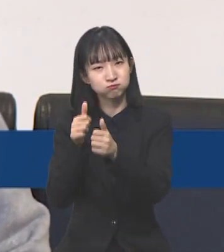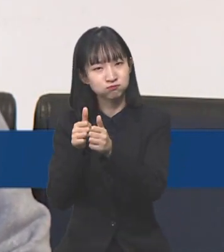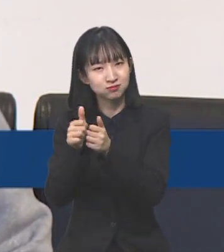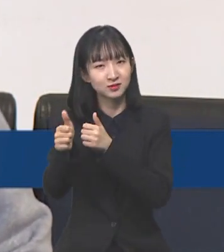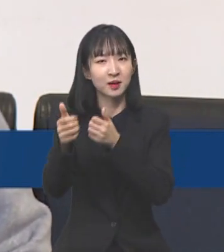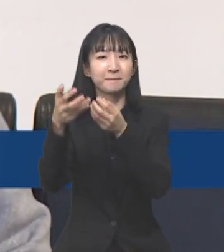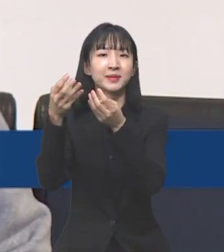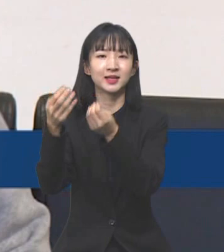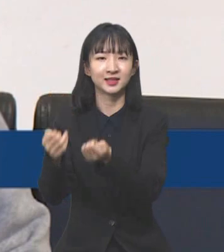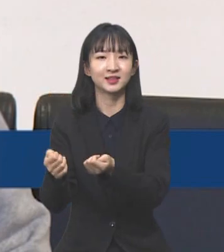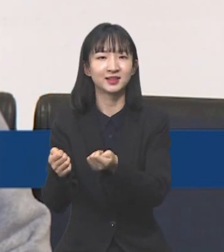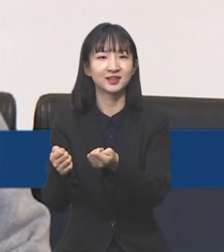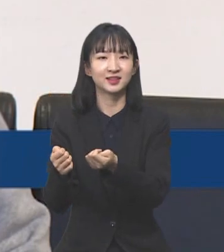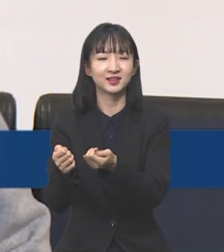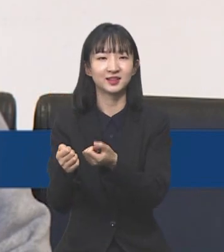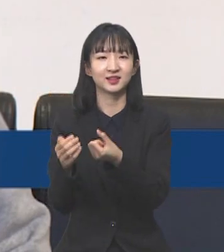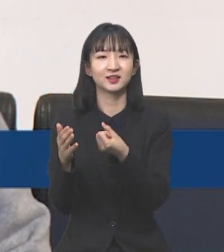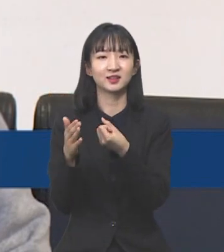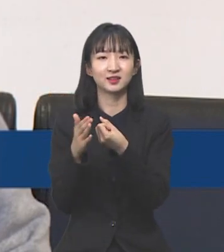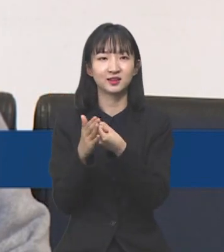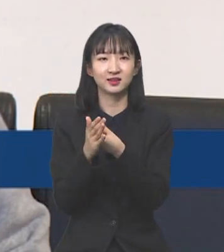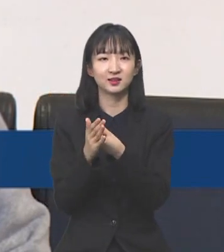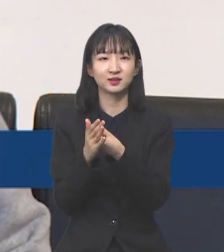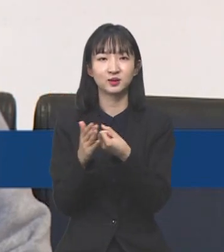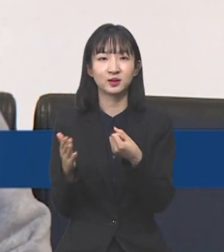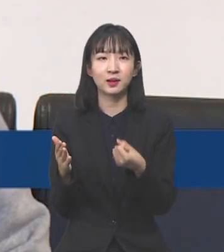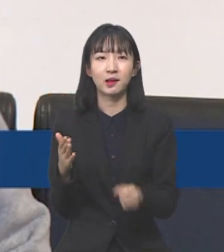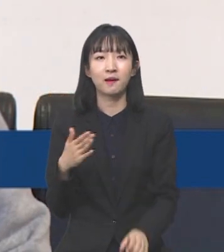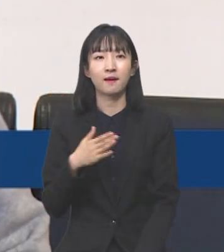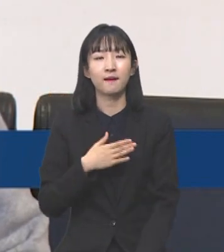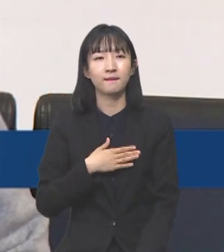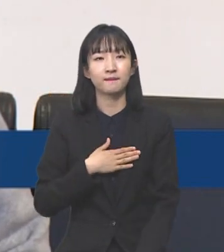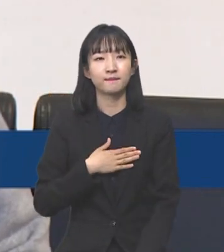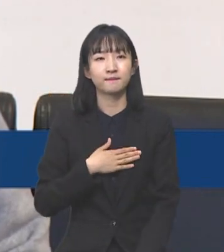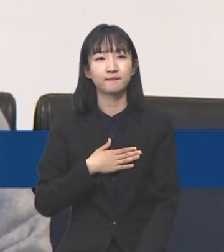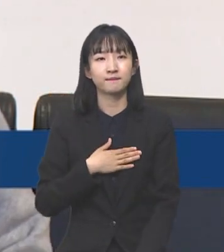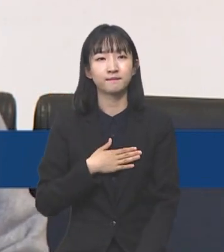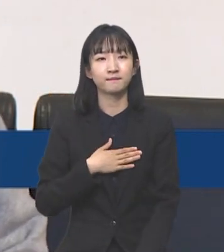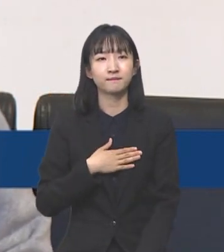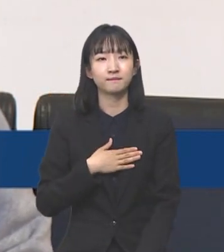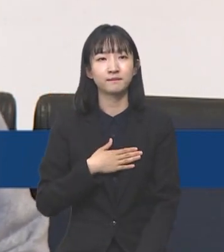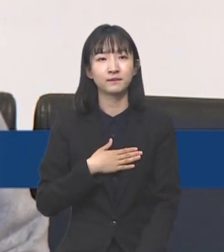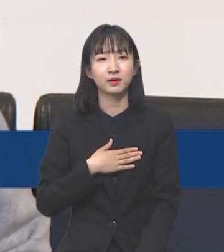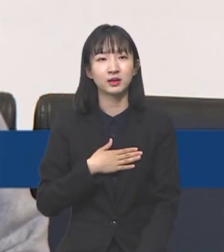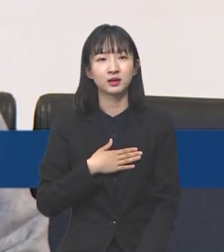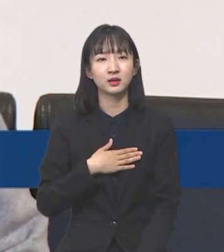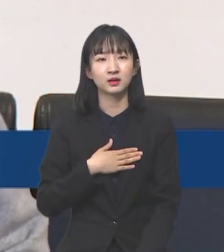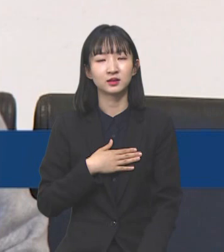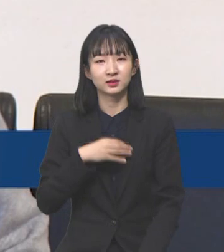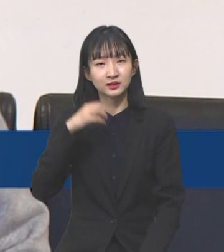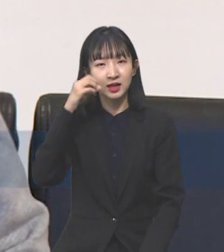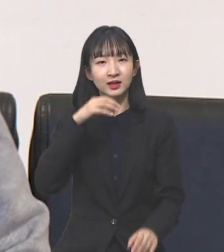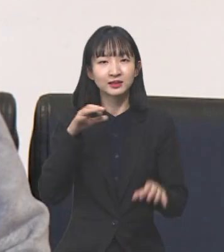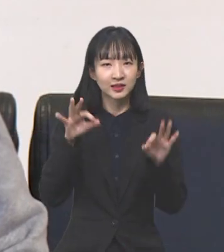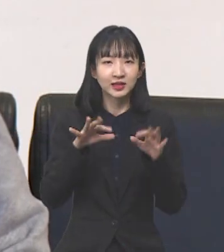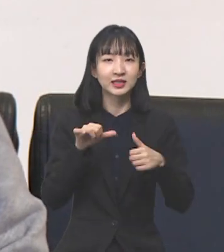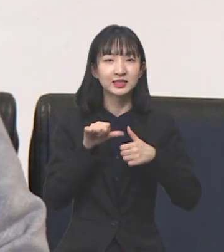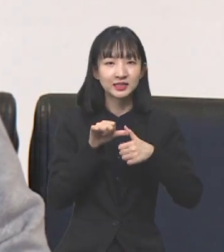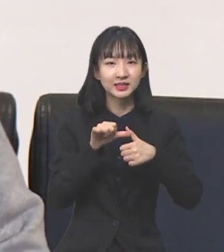때문에 저는 뭐 잠시 시름 붐 을 일으킴